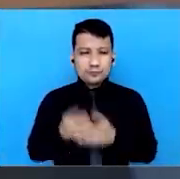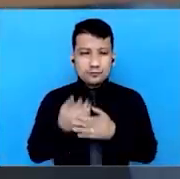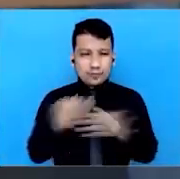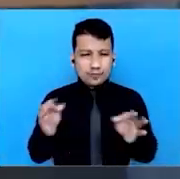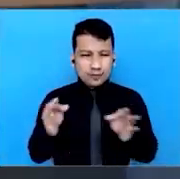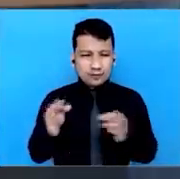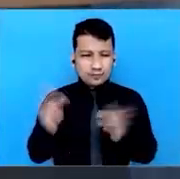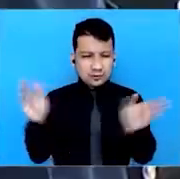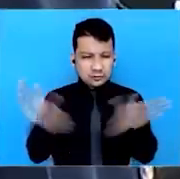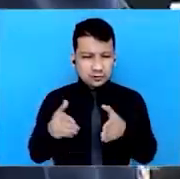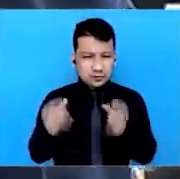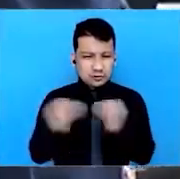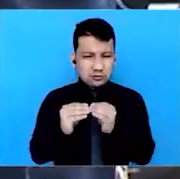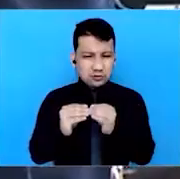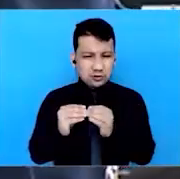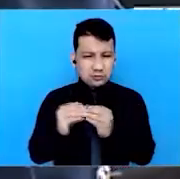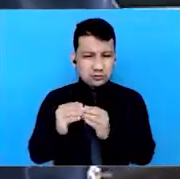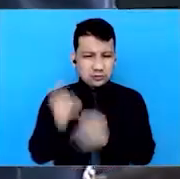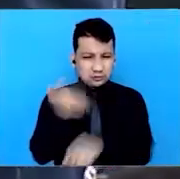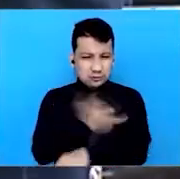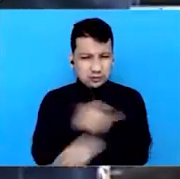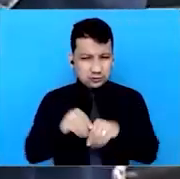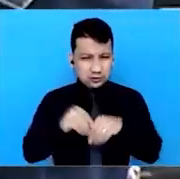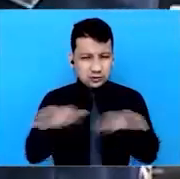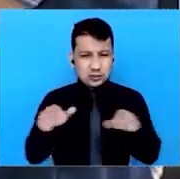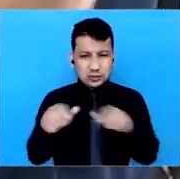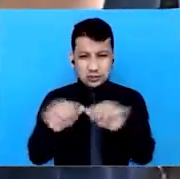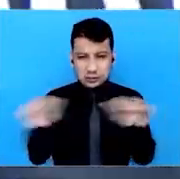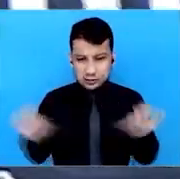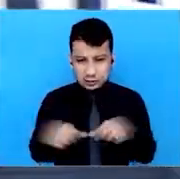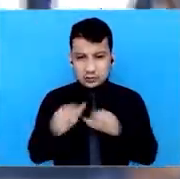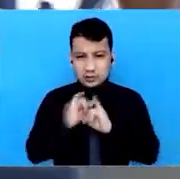nilang pagbabakuna sa mga mega vaccination hubs na tulad nito.